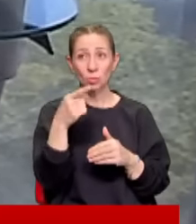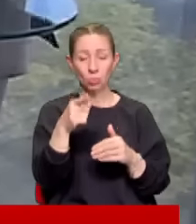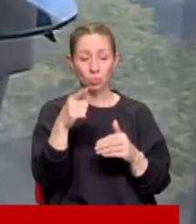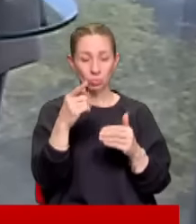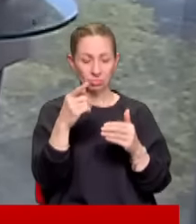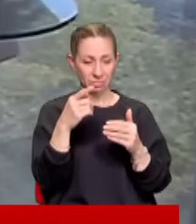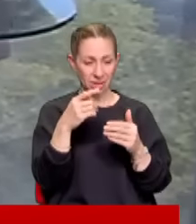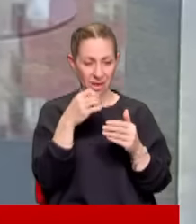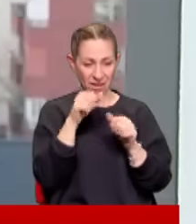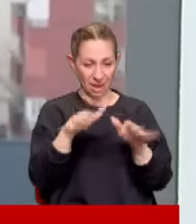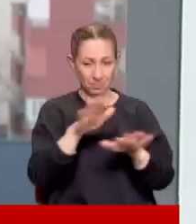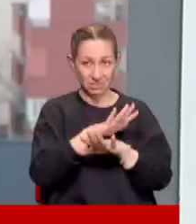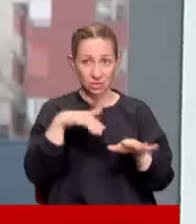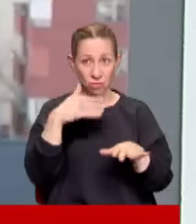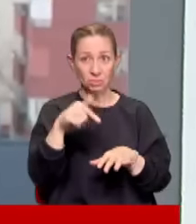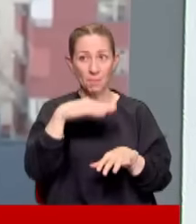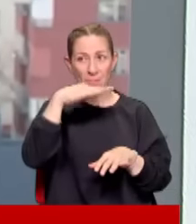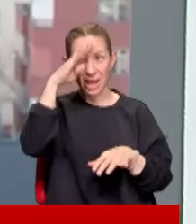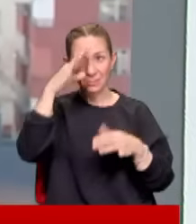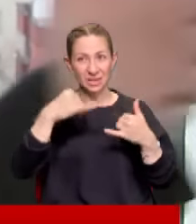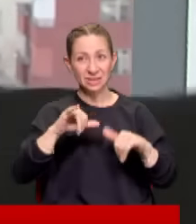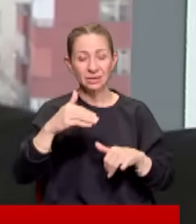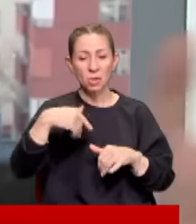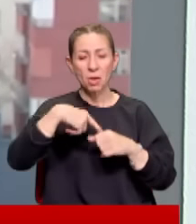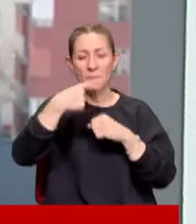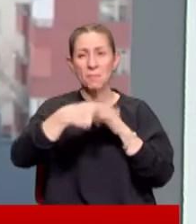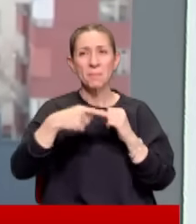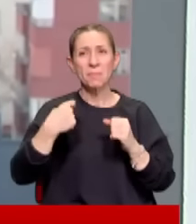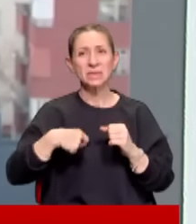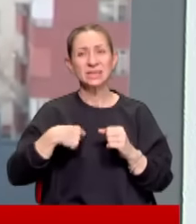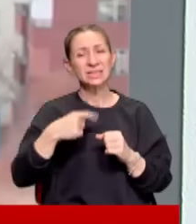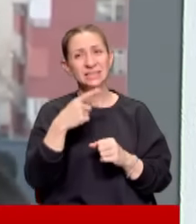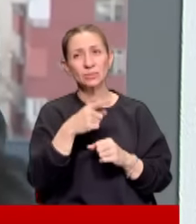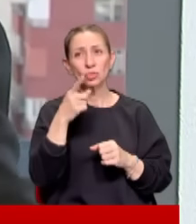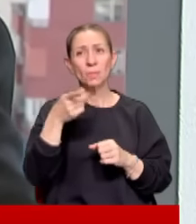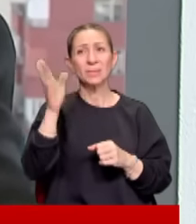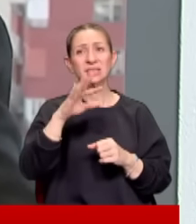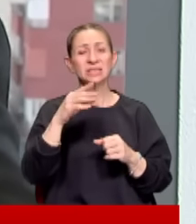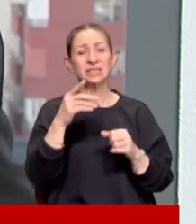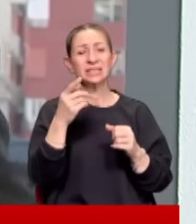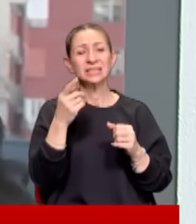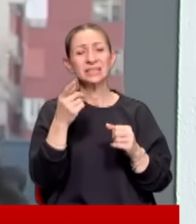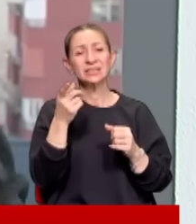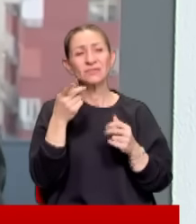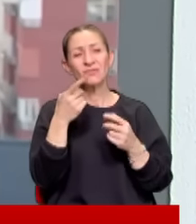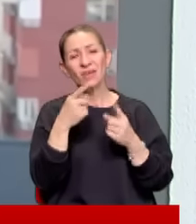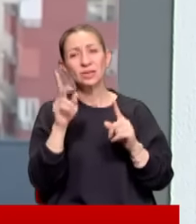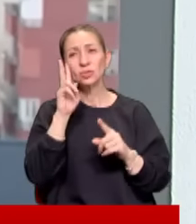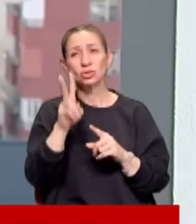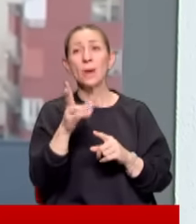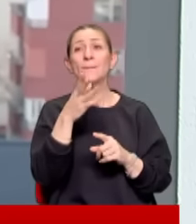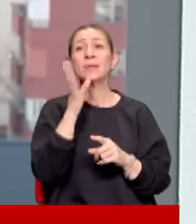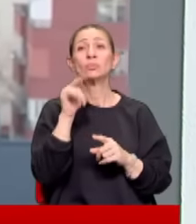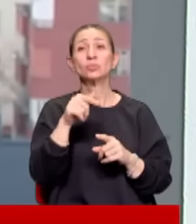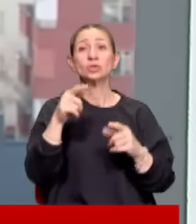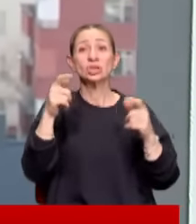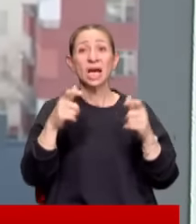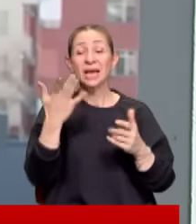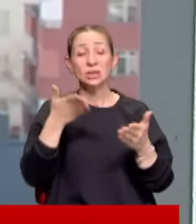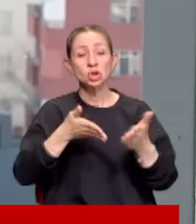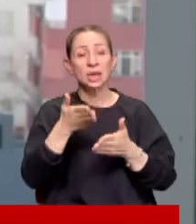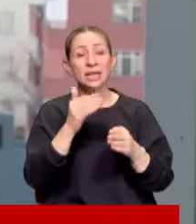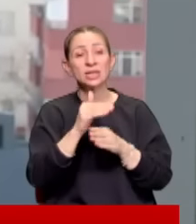program bittikten sonra, tabii şu an bayram tatilindeyiz, önümüzdeki hafta pazartesi günü bunun başka versiyonuyla karşılaşacağız. Bilmediğimiz, bu şehrin hangi